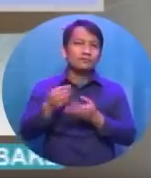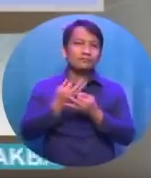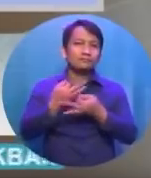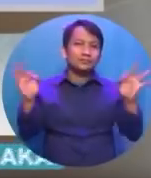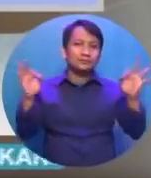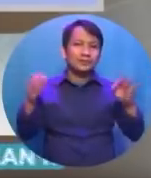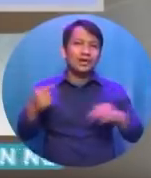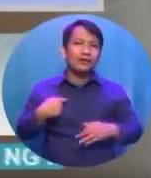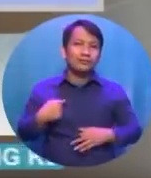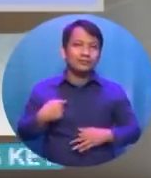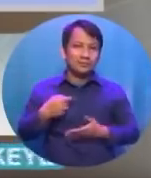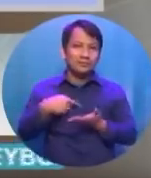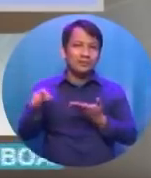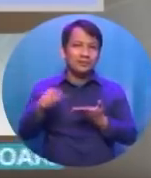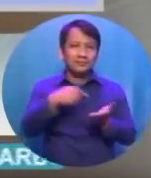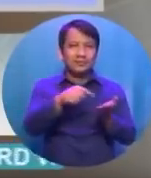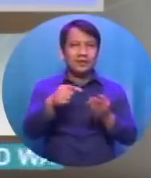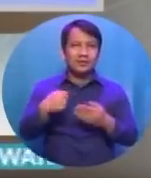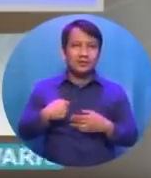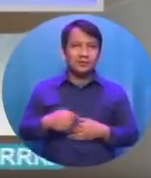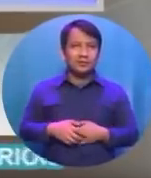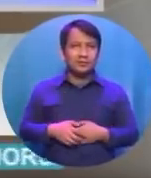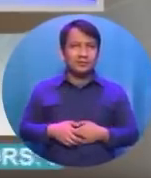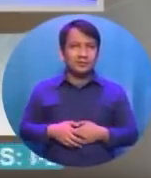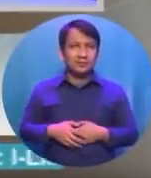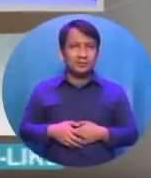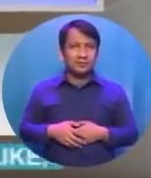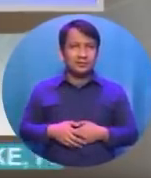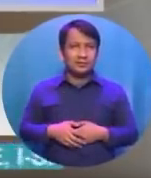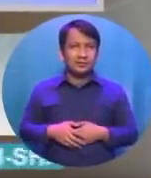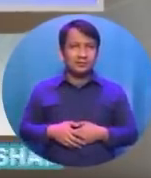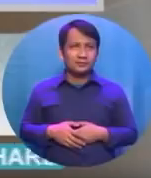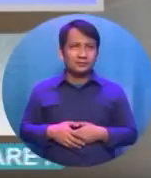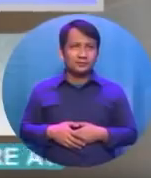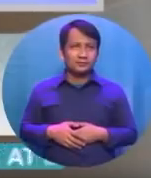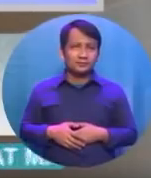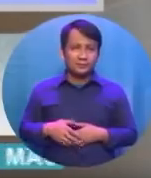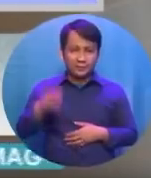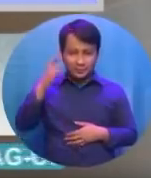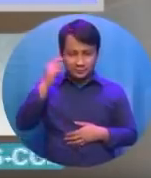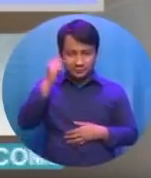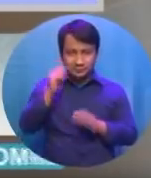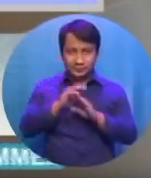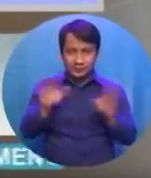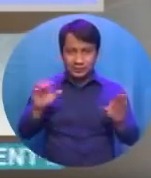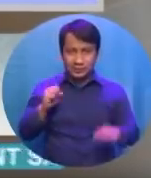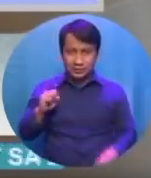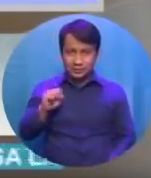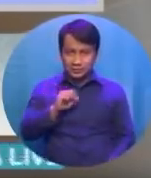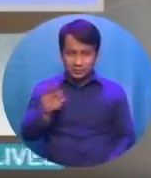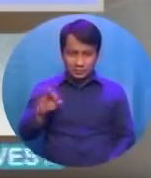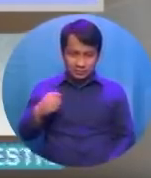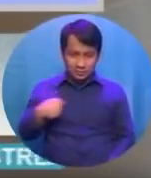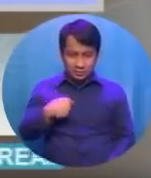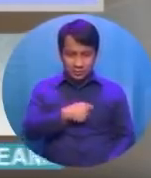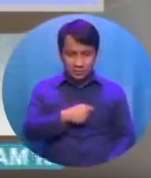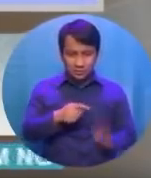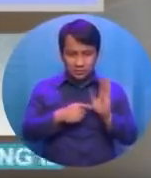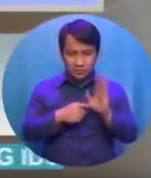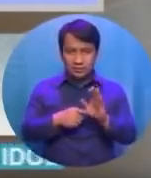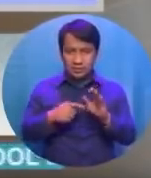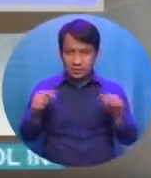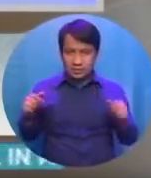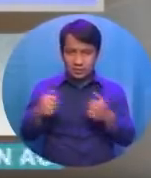Okay? Sige. Wag mo ibababa. Thank you po, sir. Yes, po. Okay, wag nyo ibababa ang mga telepono ninyo para